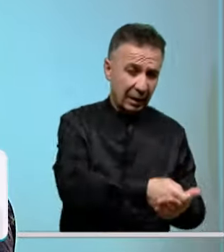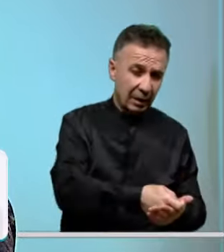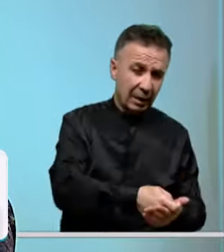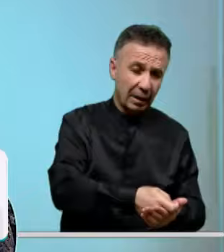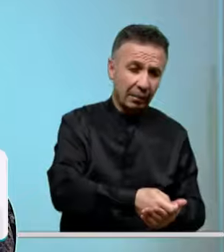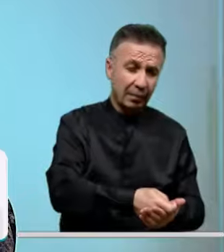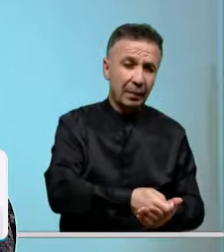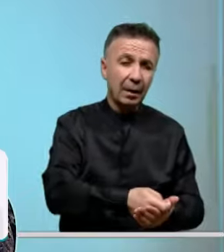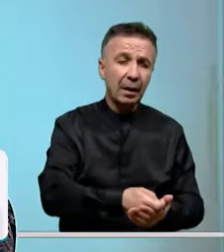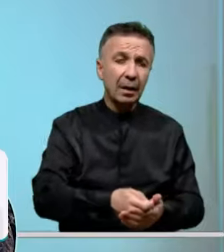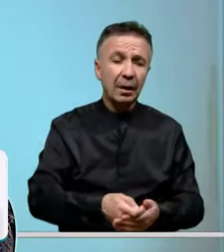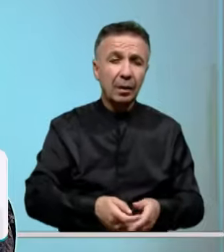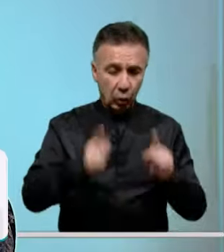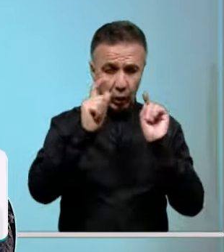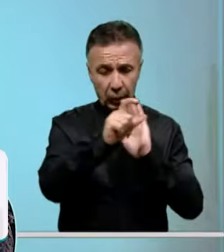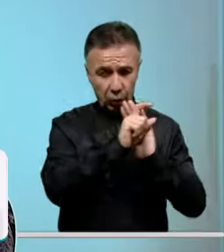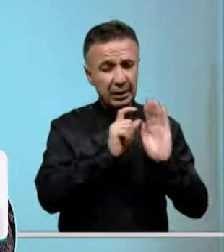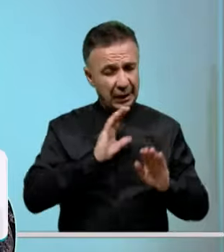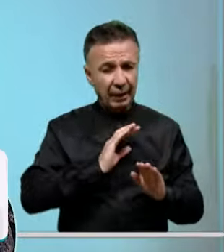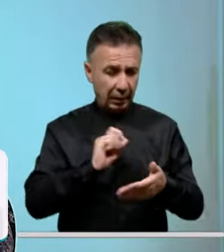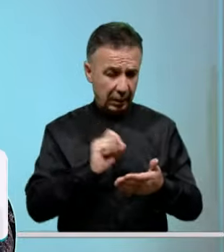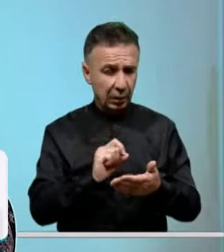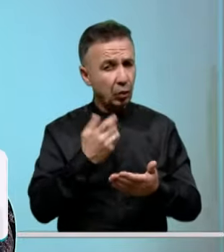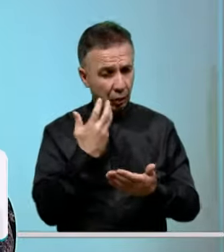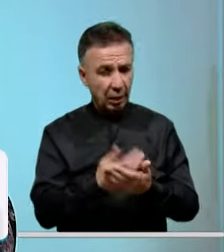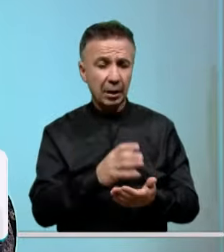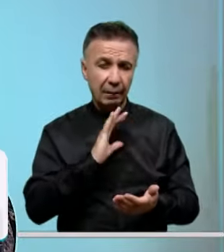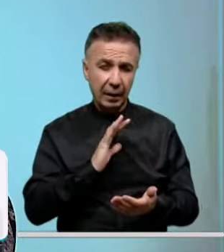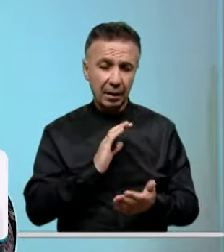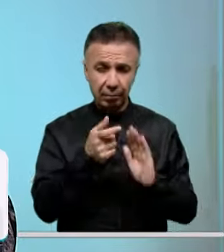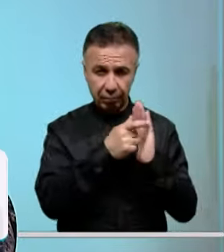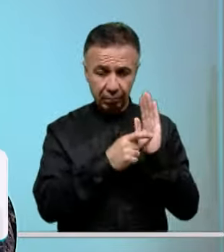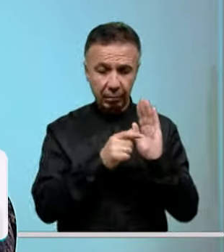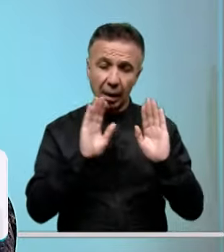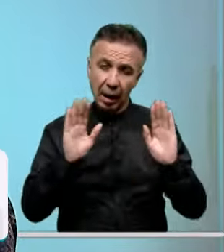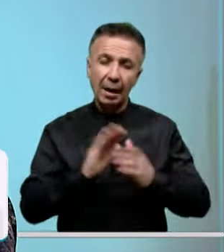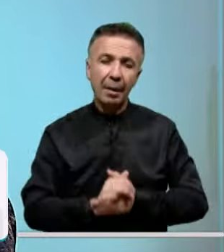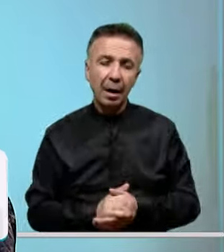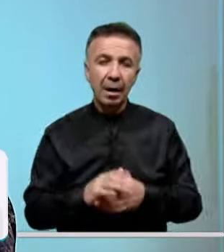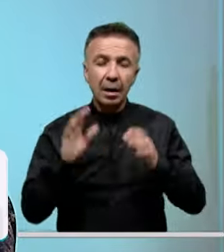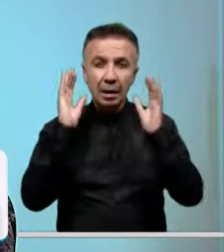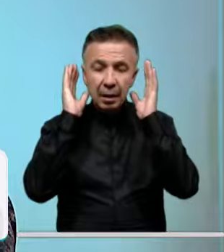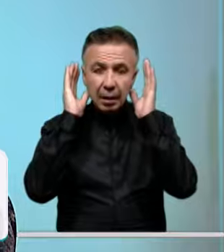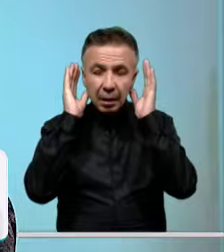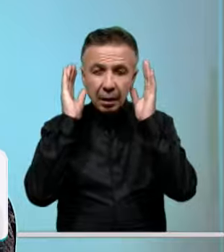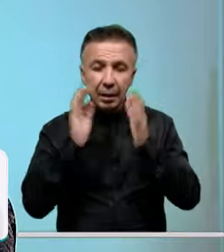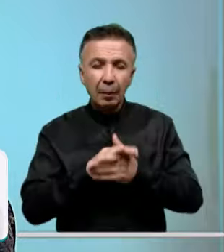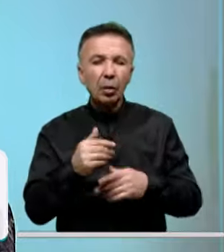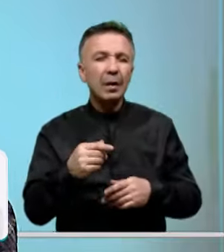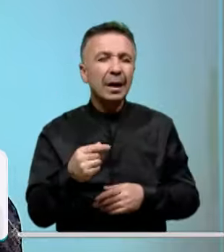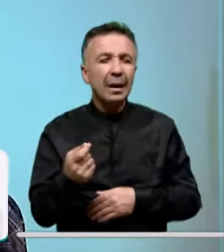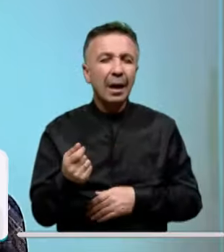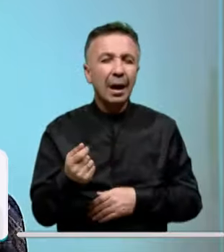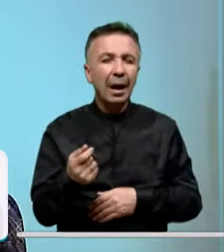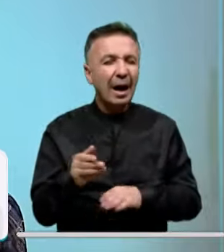اَتُ الزَّكَاةُ der buyurur Cenab-ı Zülcelal Hazretleri. Ama bunun nisabı ne kadardır?